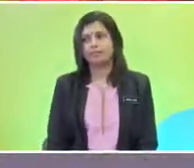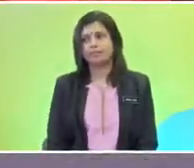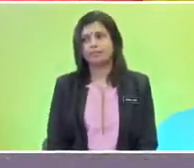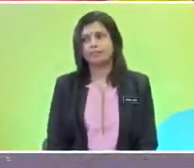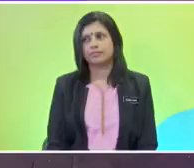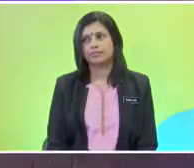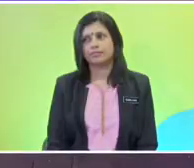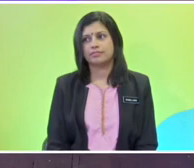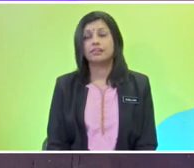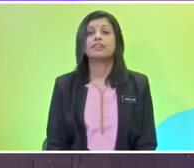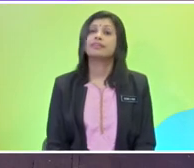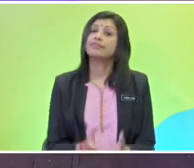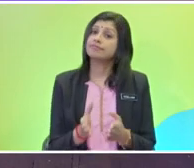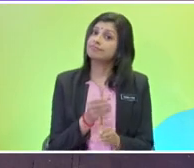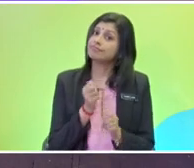Senang. Dapatlah